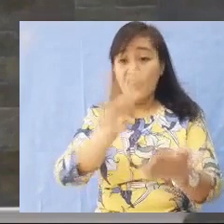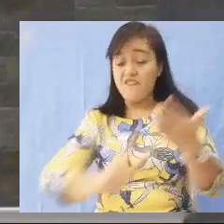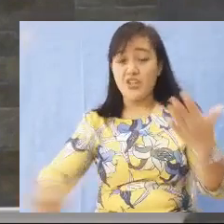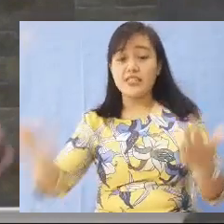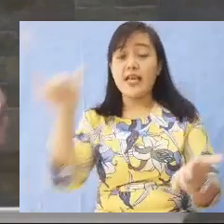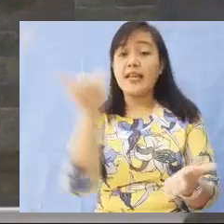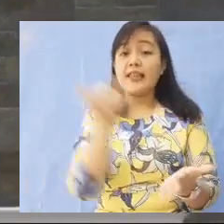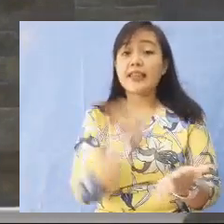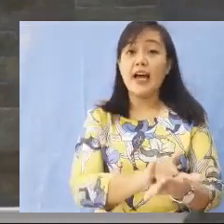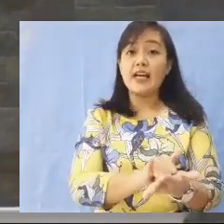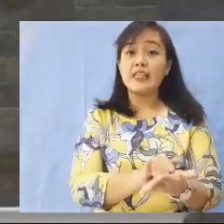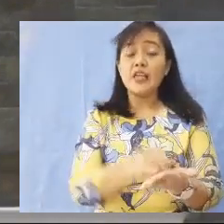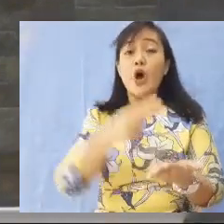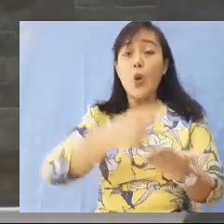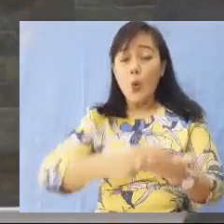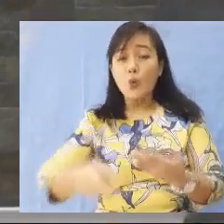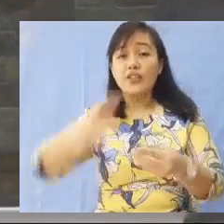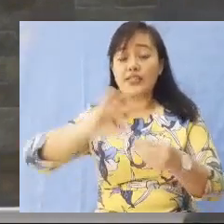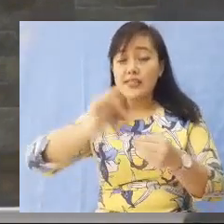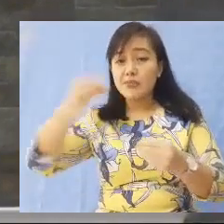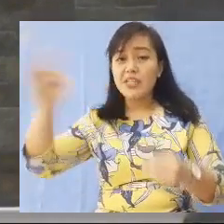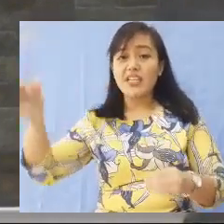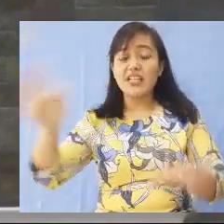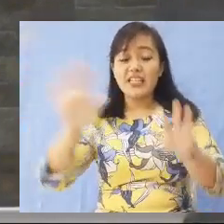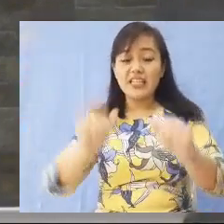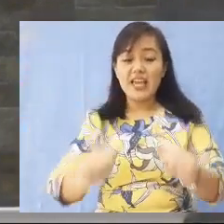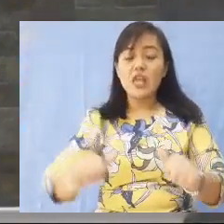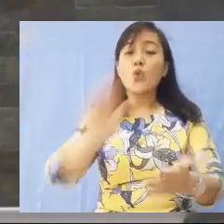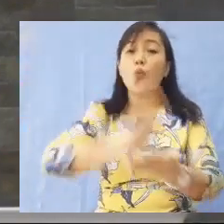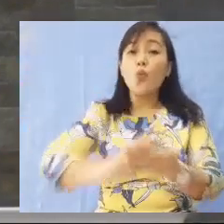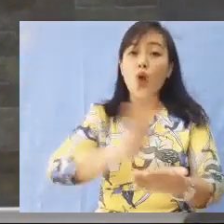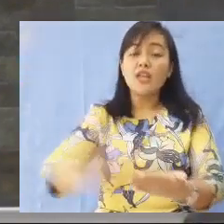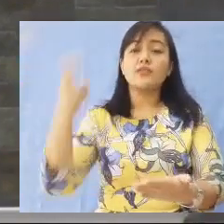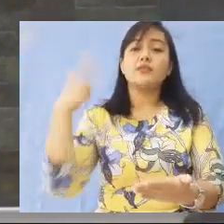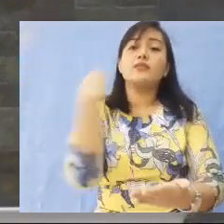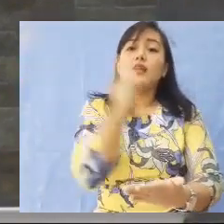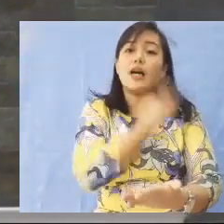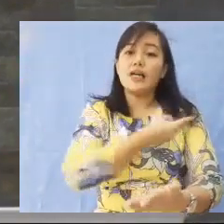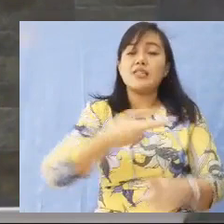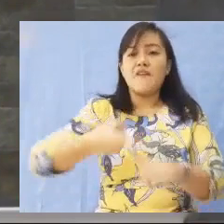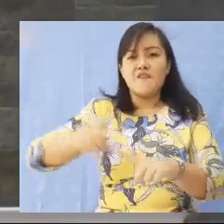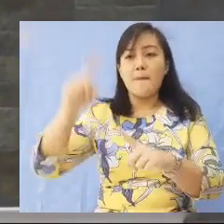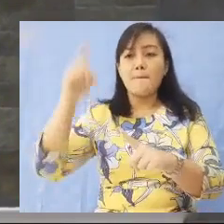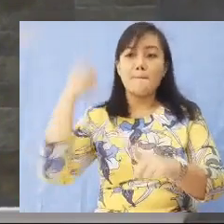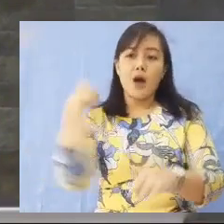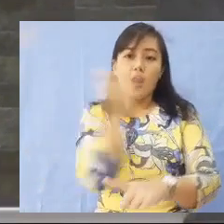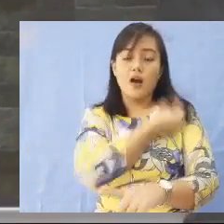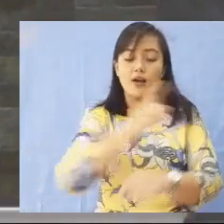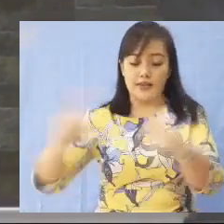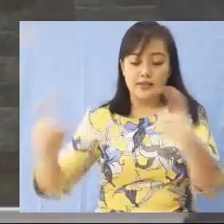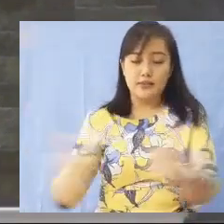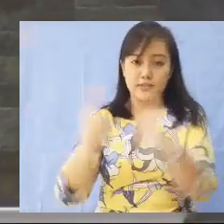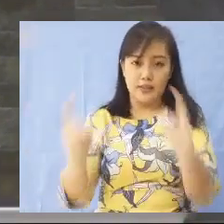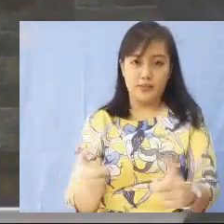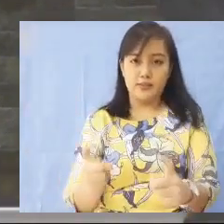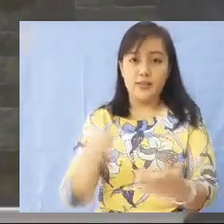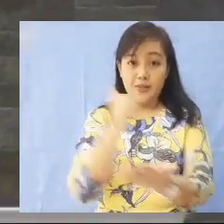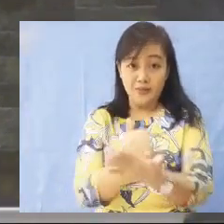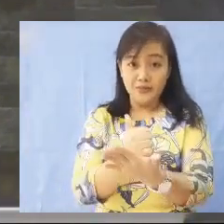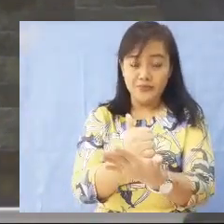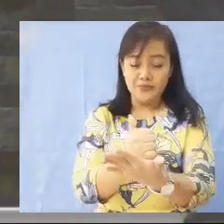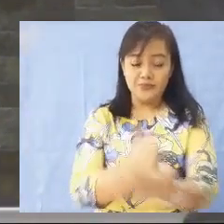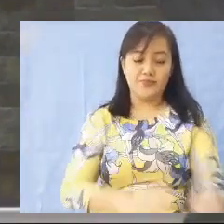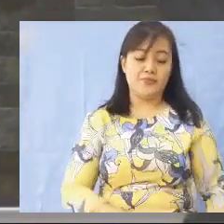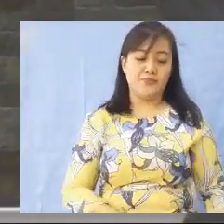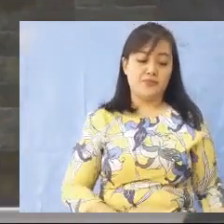sa ating mga kasalanan. You see, tingnan nyo po, isa sa mga bagay na nagpapahirap sa